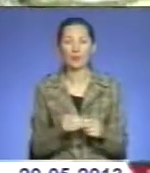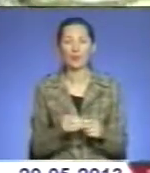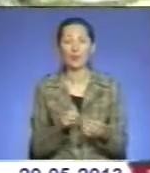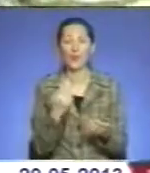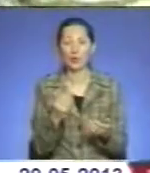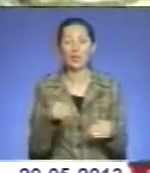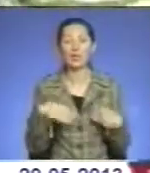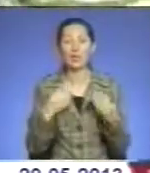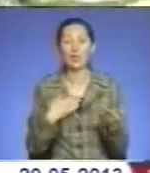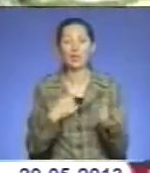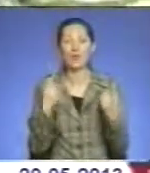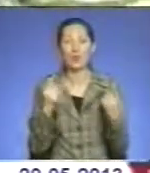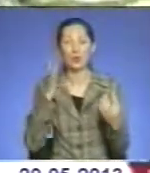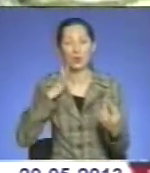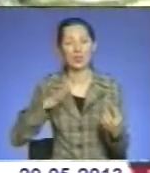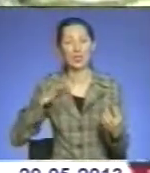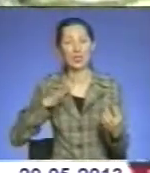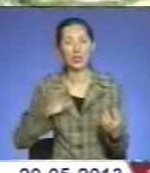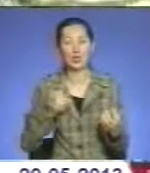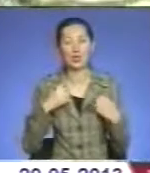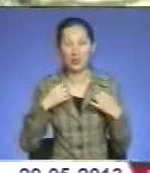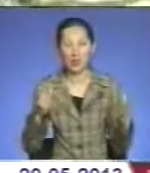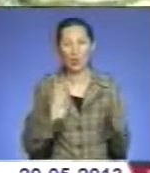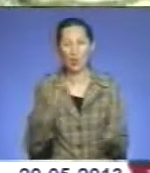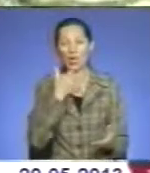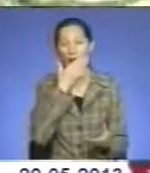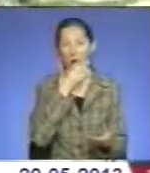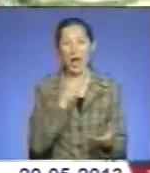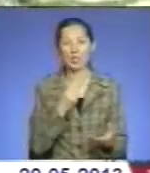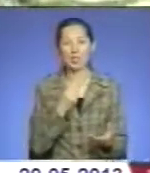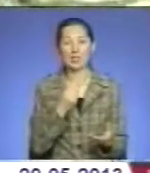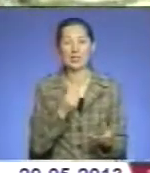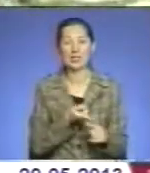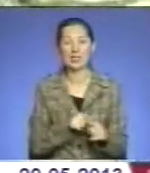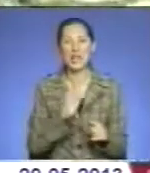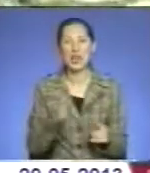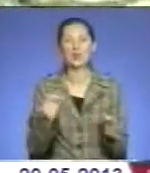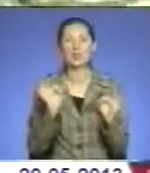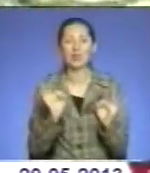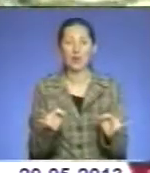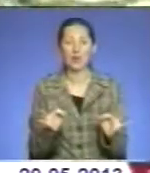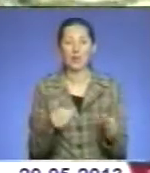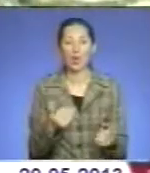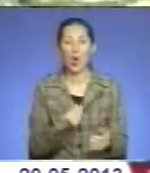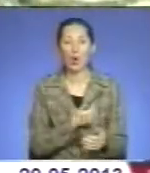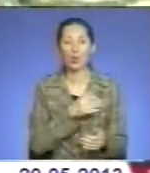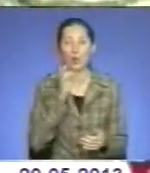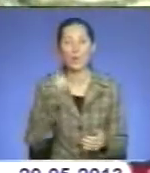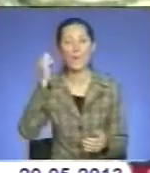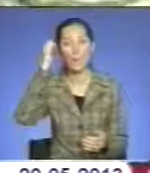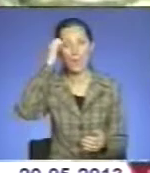вони дають нам велику надію, що свято направду буде гарне. І це буде направду, я вам хочу сказати,